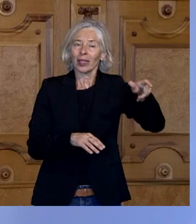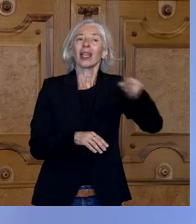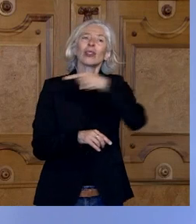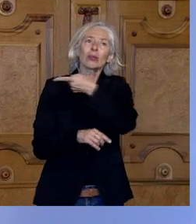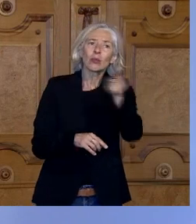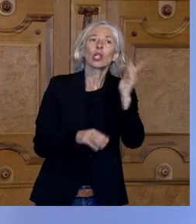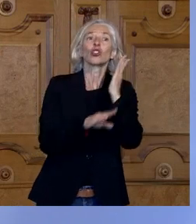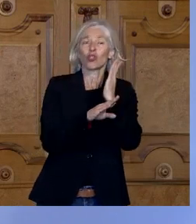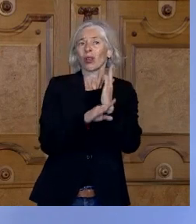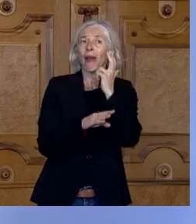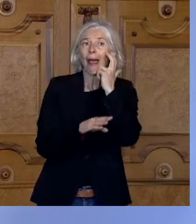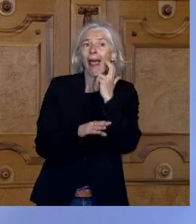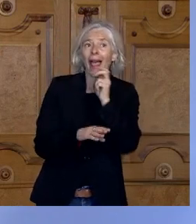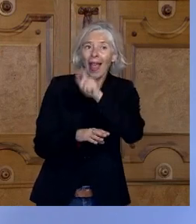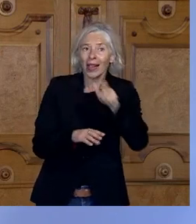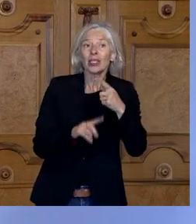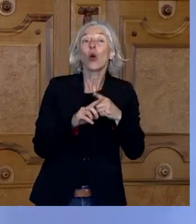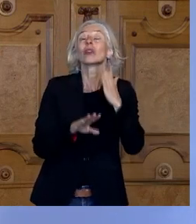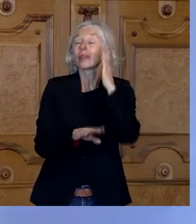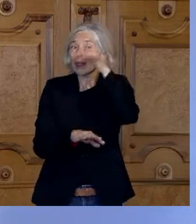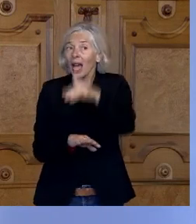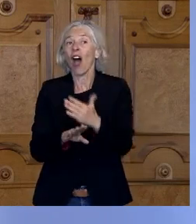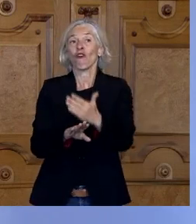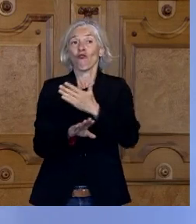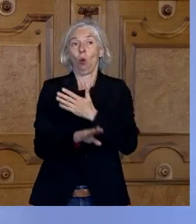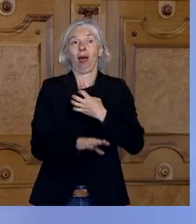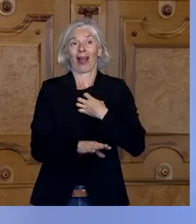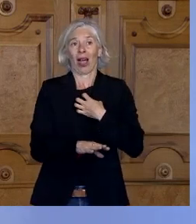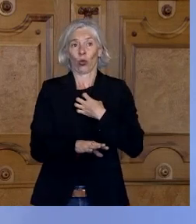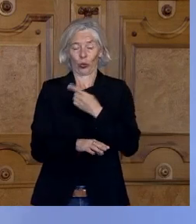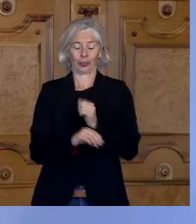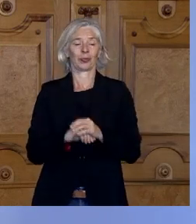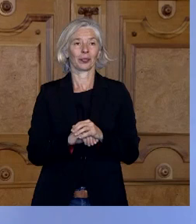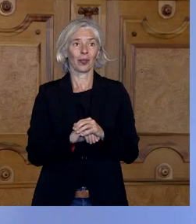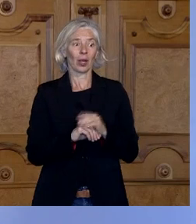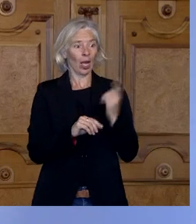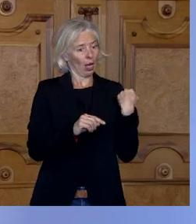Vorerkrankungen hatten. In den vergangenen 7 Tagen